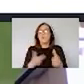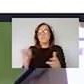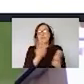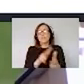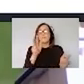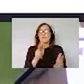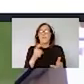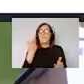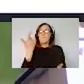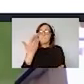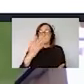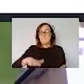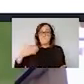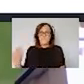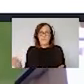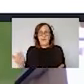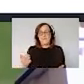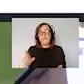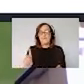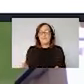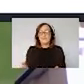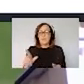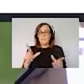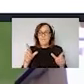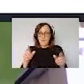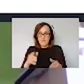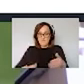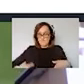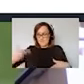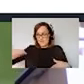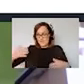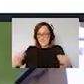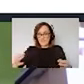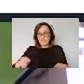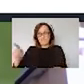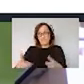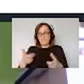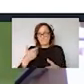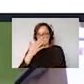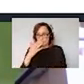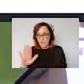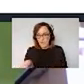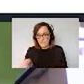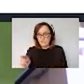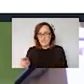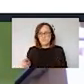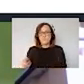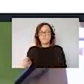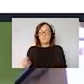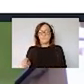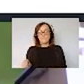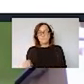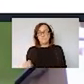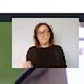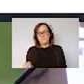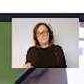W prawym dolnym rogu widzicie Państwo zaprezentuj teraz, tutaj ja pozwolę sobie przez ten moment pokazać. I drodzy